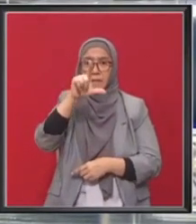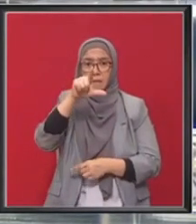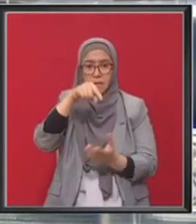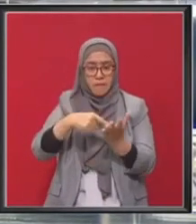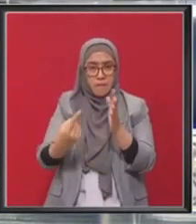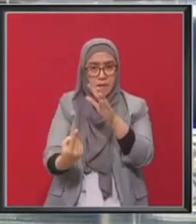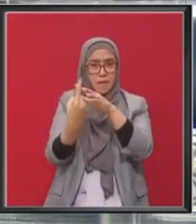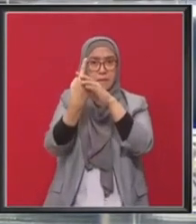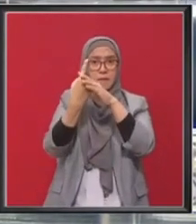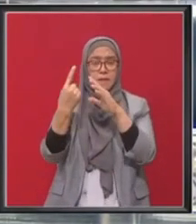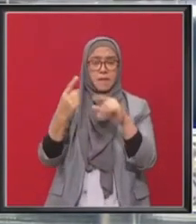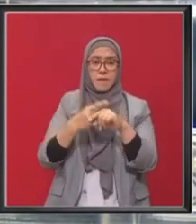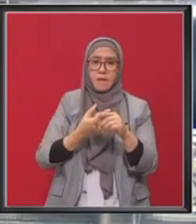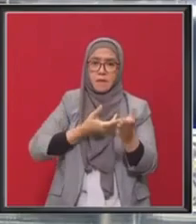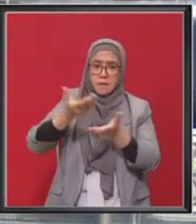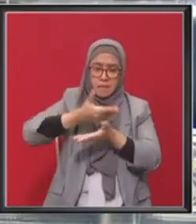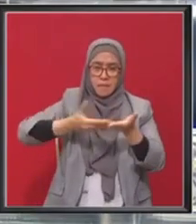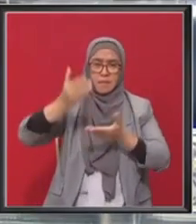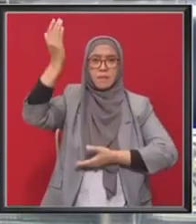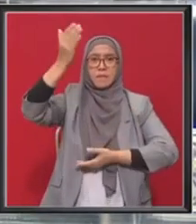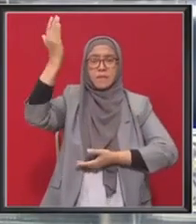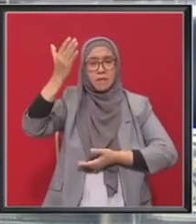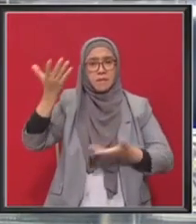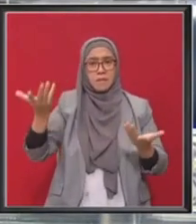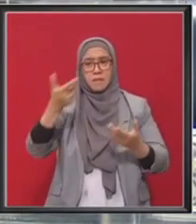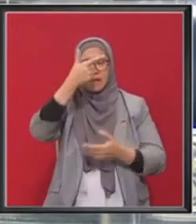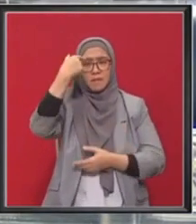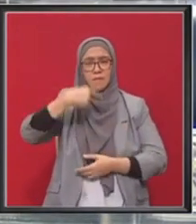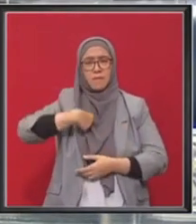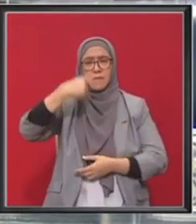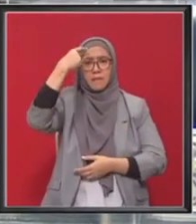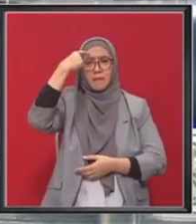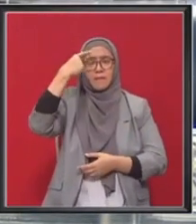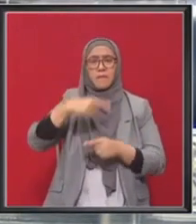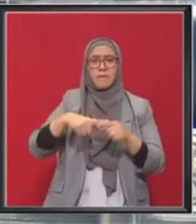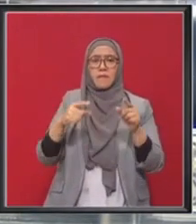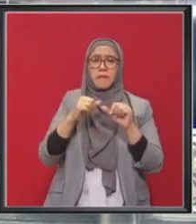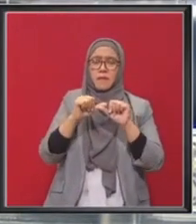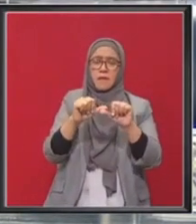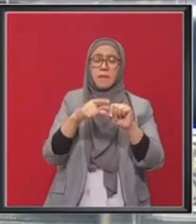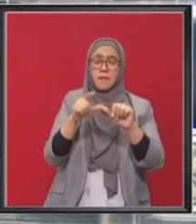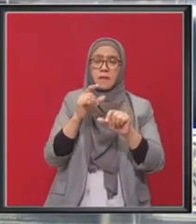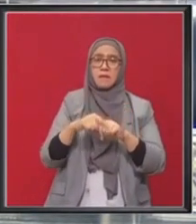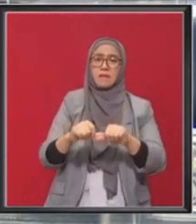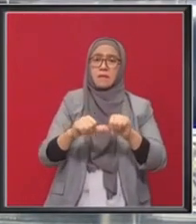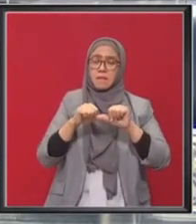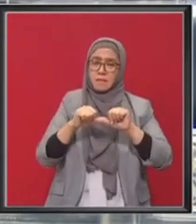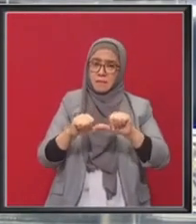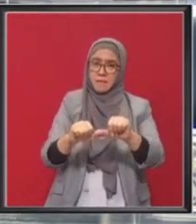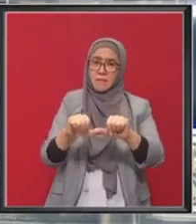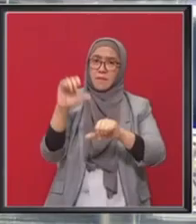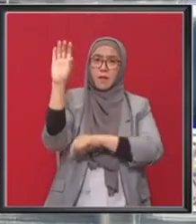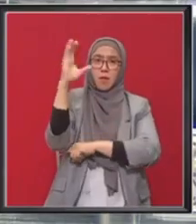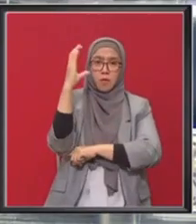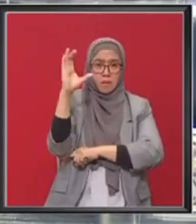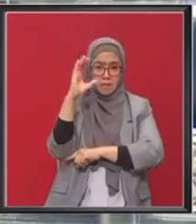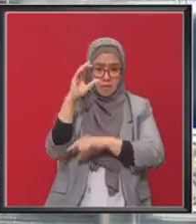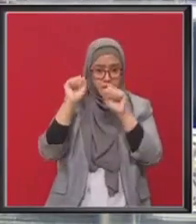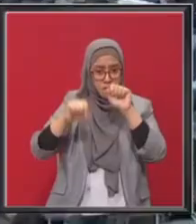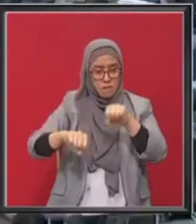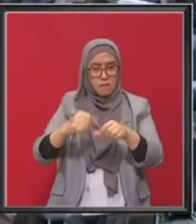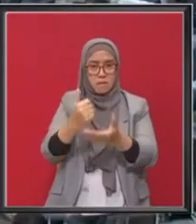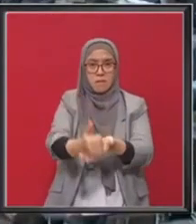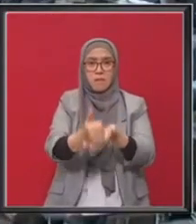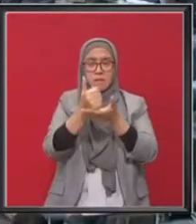daripada Kolombia yang mungkin boleh membantu karyanya dekat dengan negara Amerika Serikat glaze facial wajah